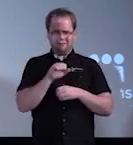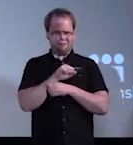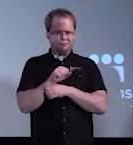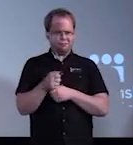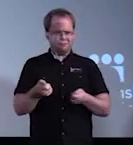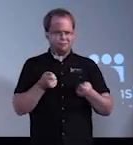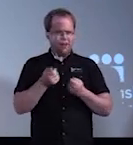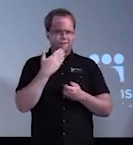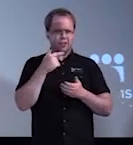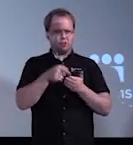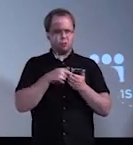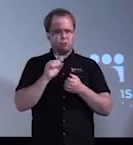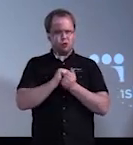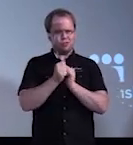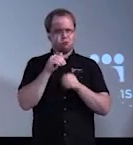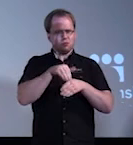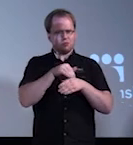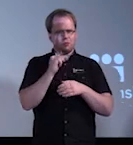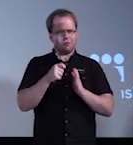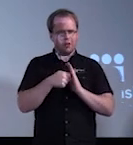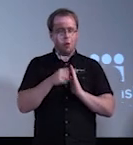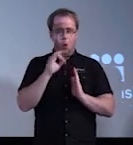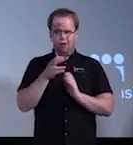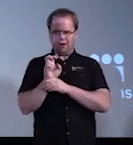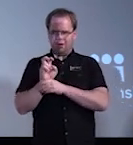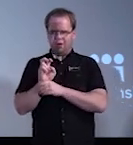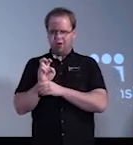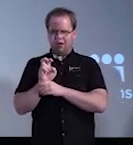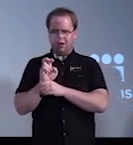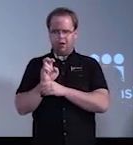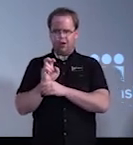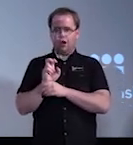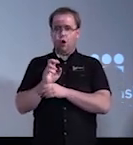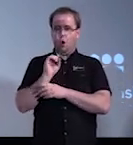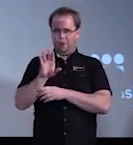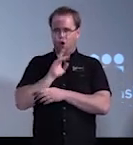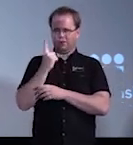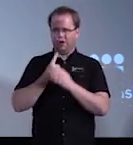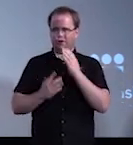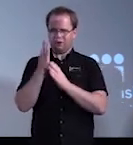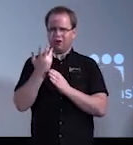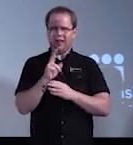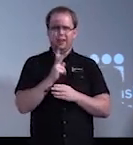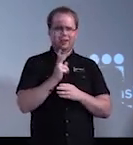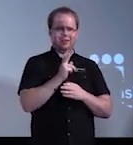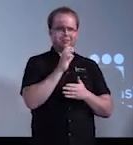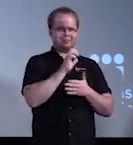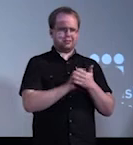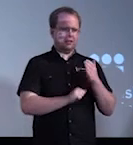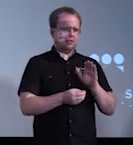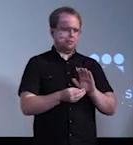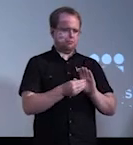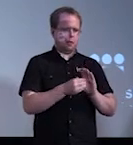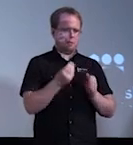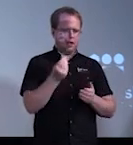här typen av politik. Men jag tänker, just om man kollar på att ha antingen ett avtal eller att ha det här med skattemedel, är det